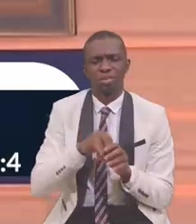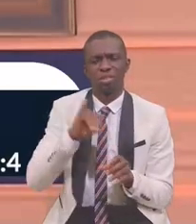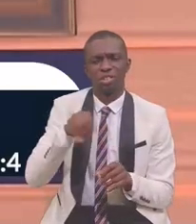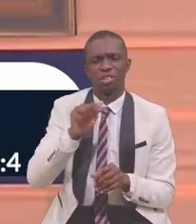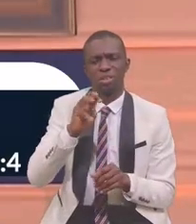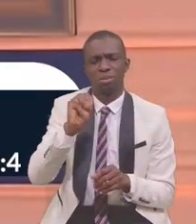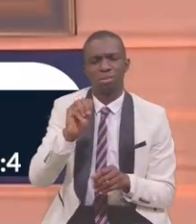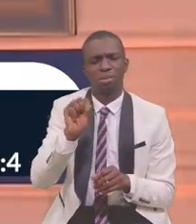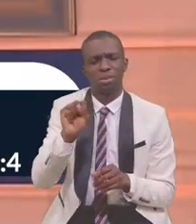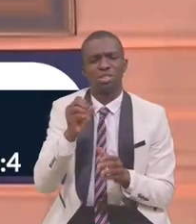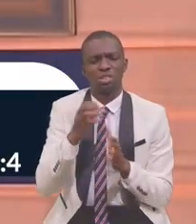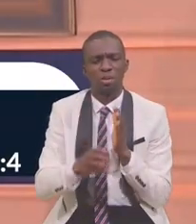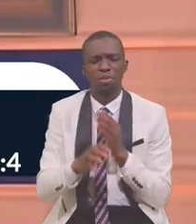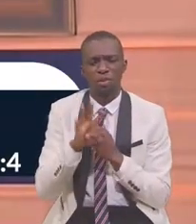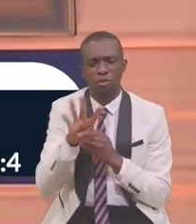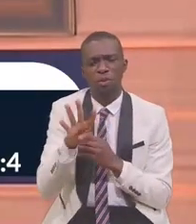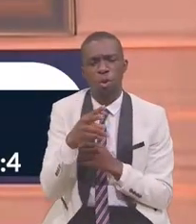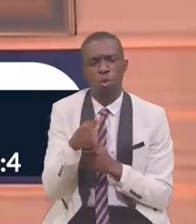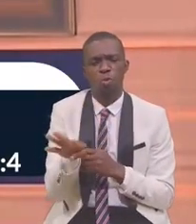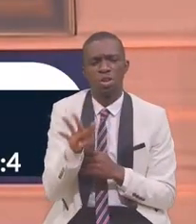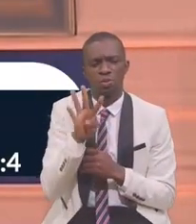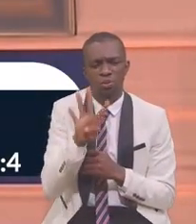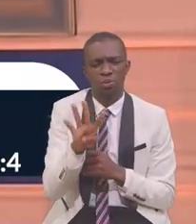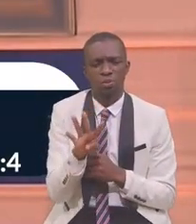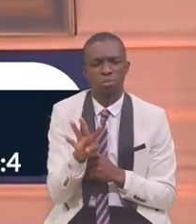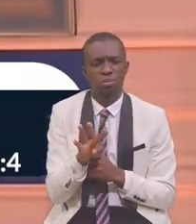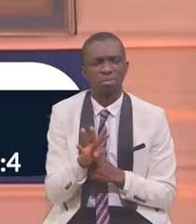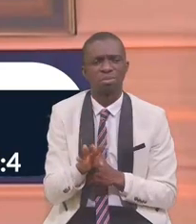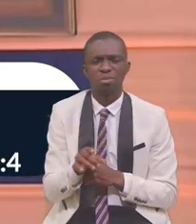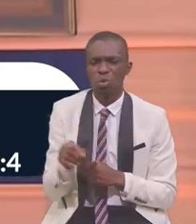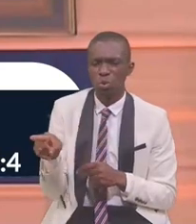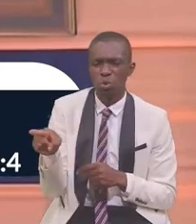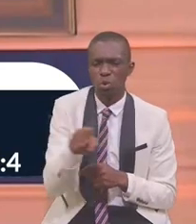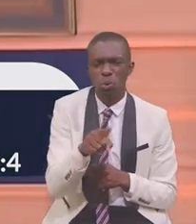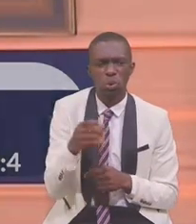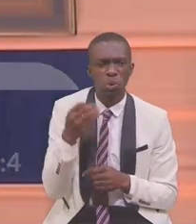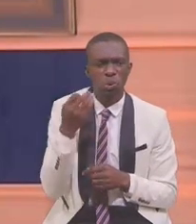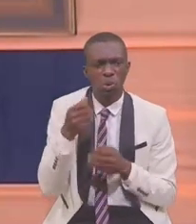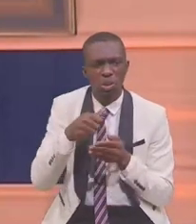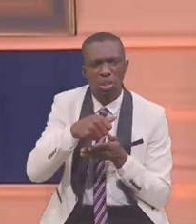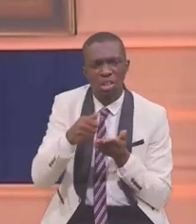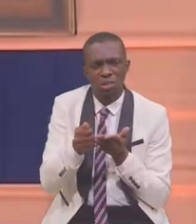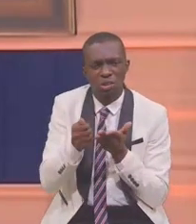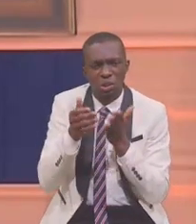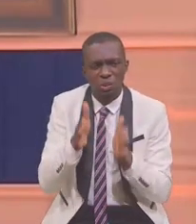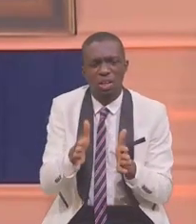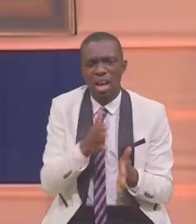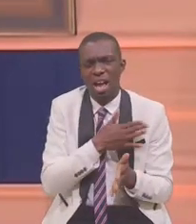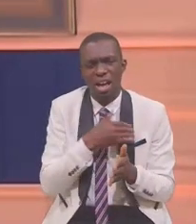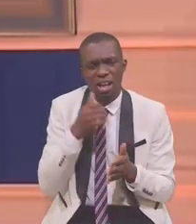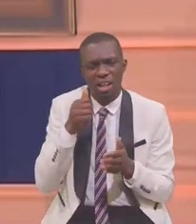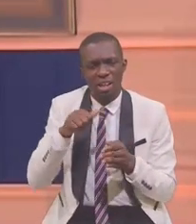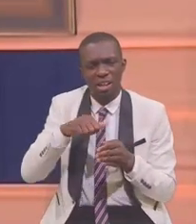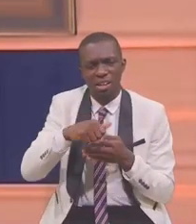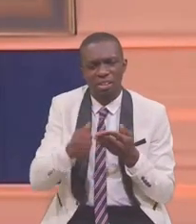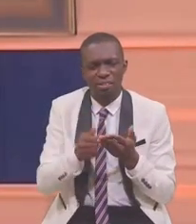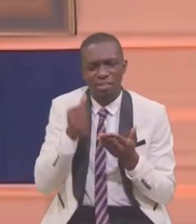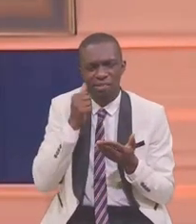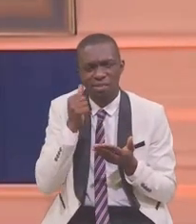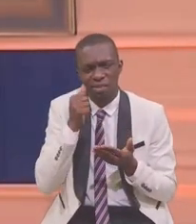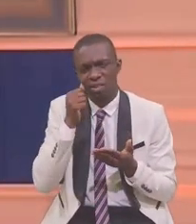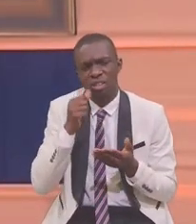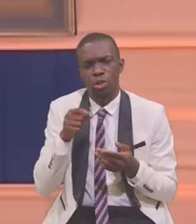Jean chapitre 4, verset 4. Adultère que vous êtes, ne savez-vous pas que